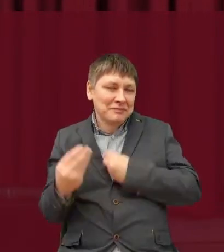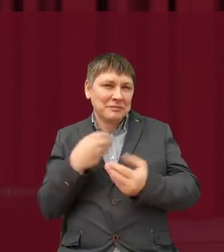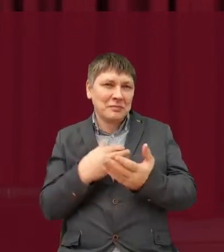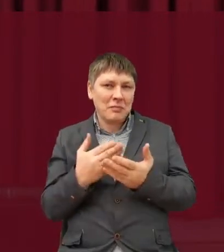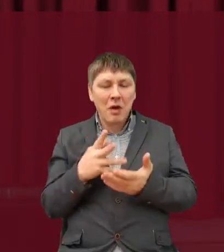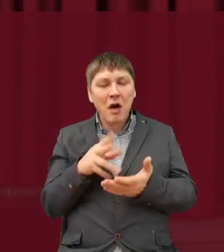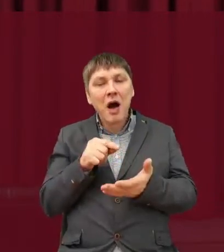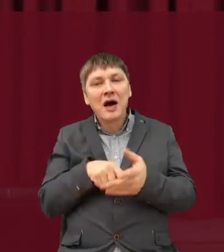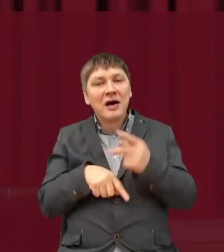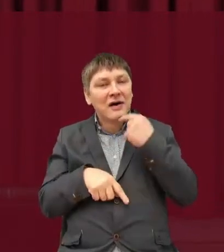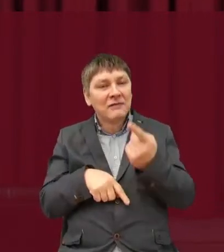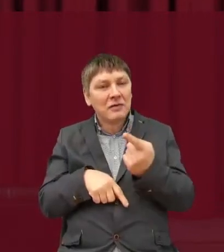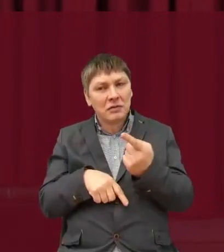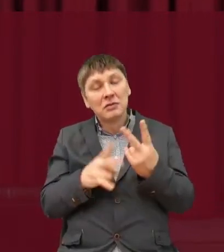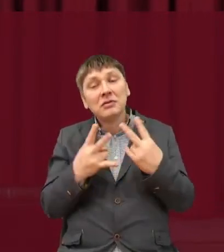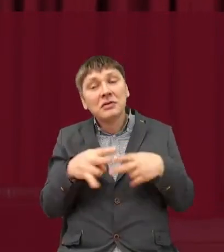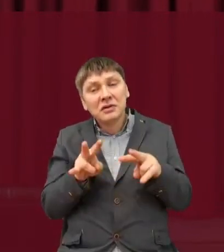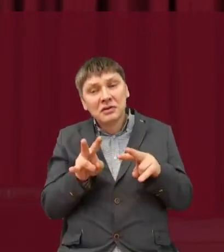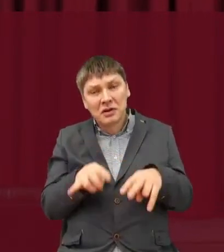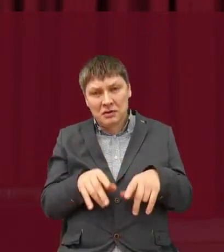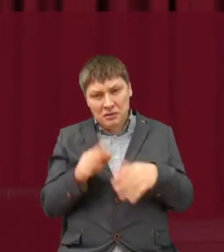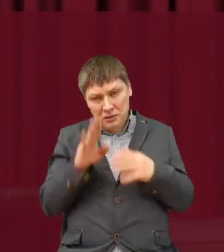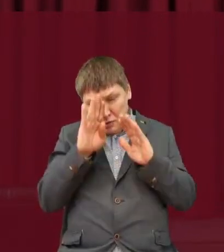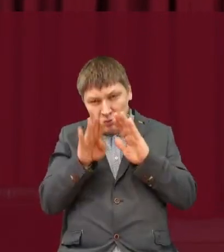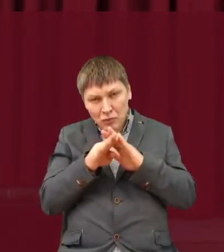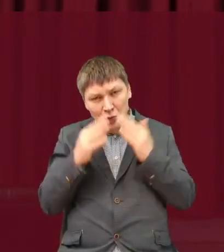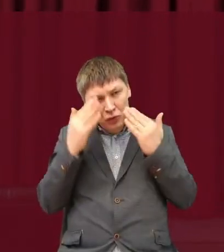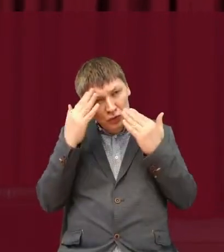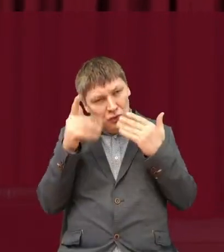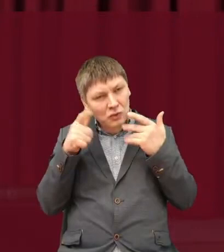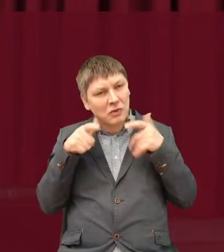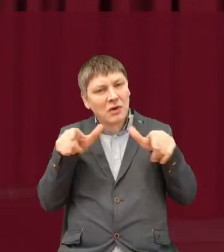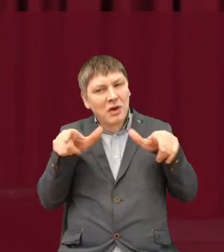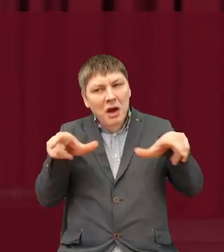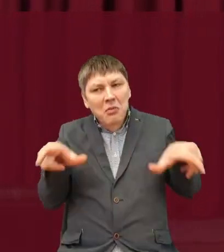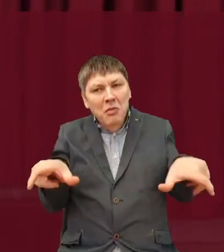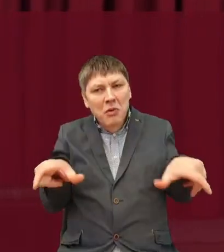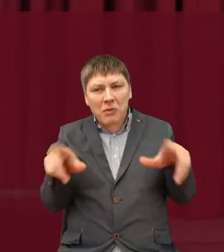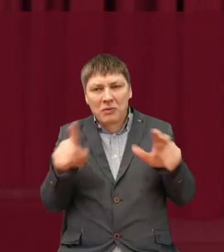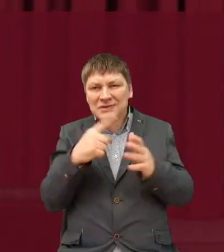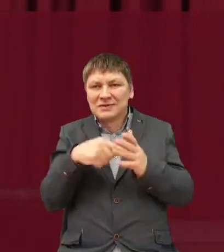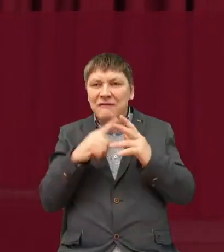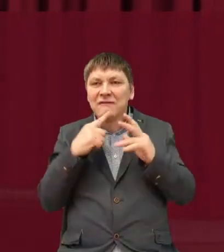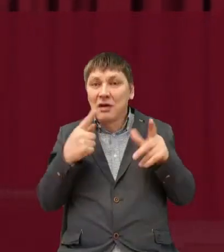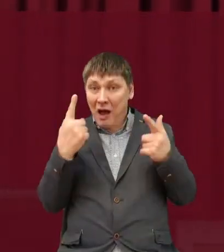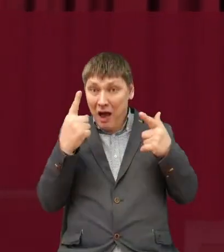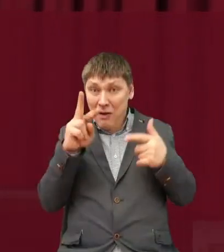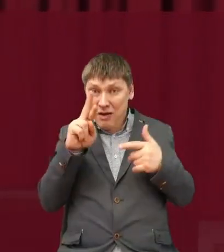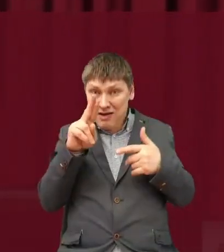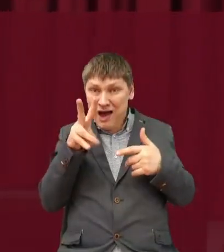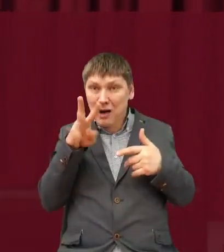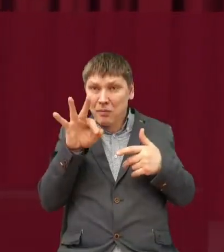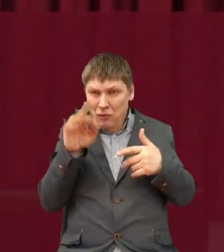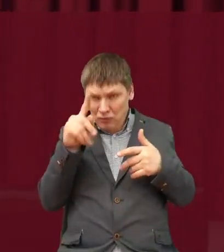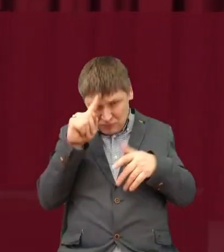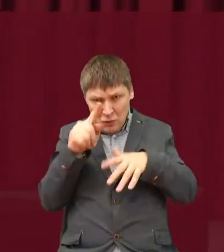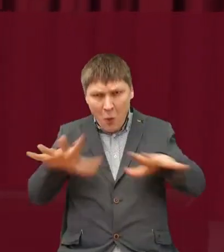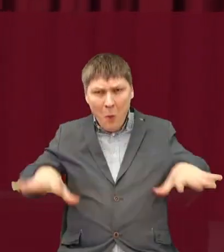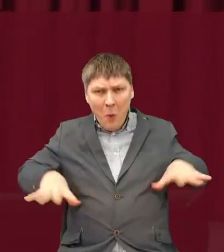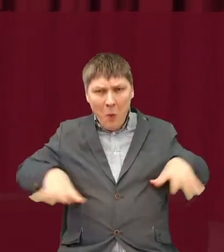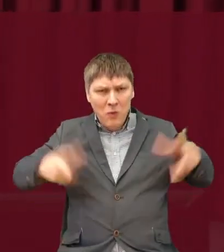здесь говорится не стесняйтесь под чужую Ярмо с неверными Не обманывайтесь